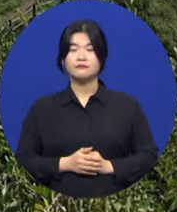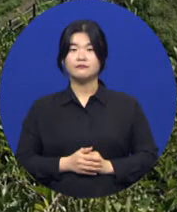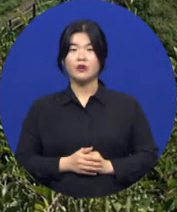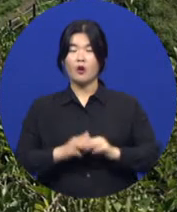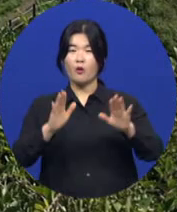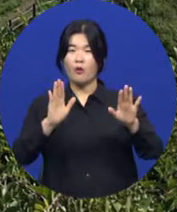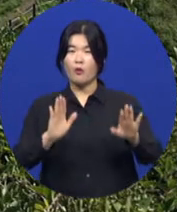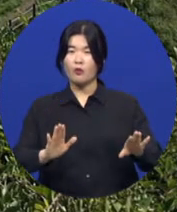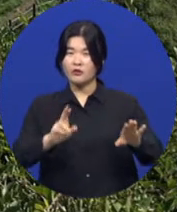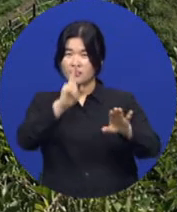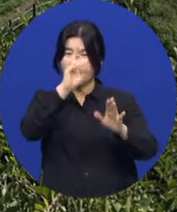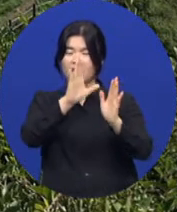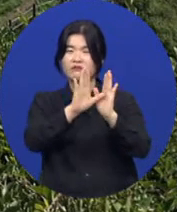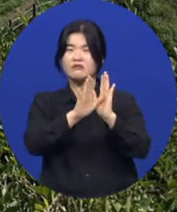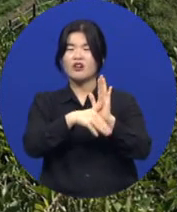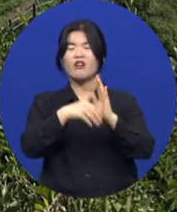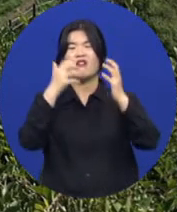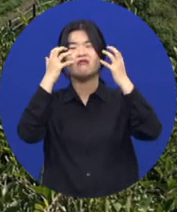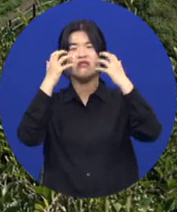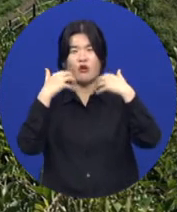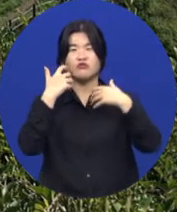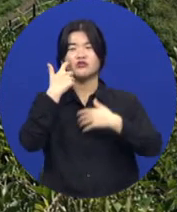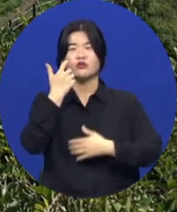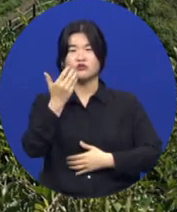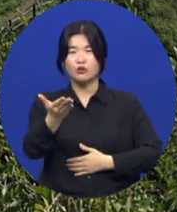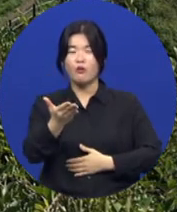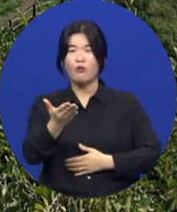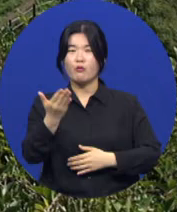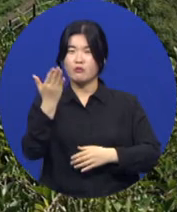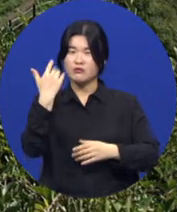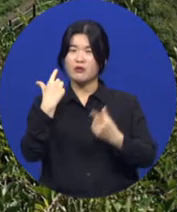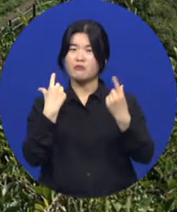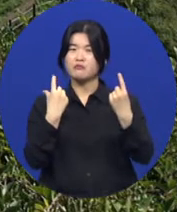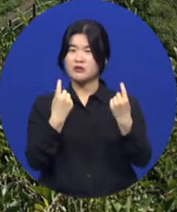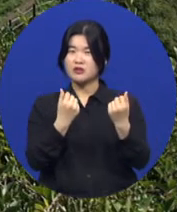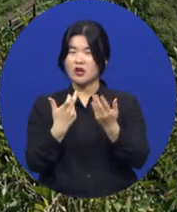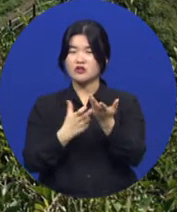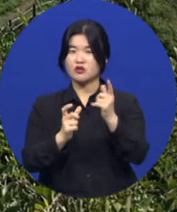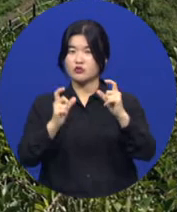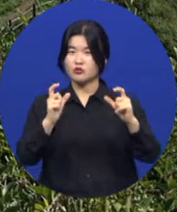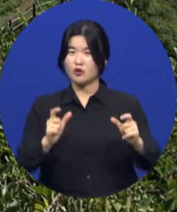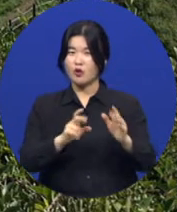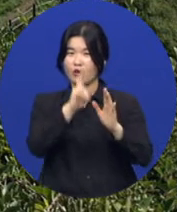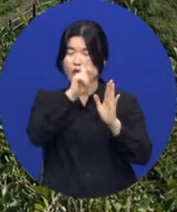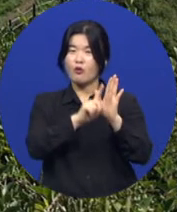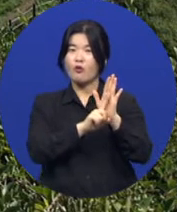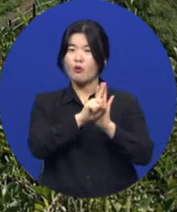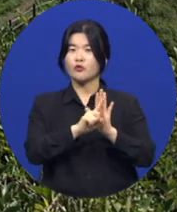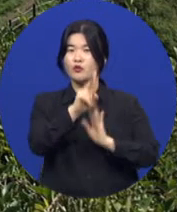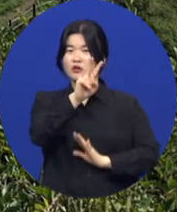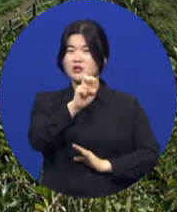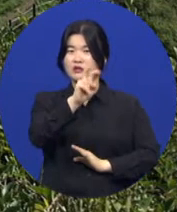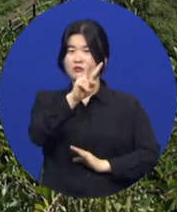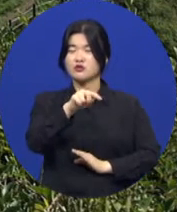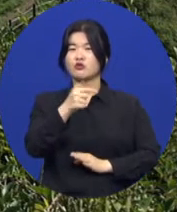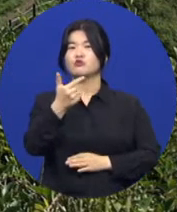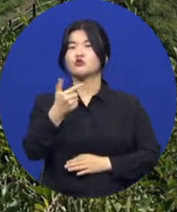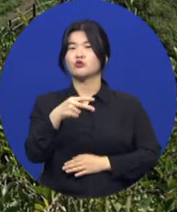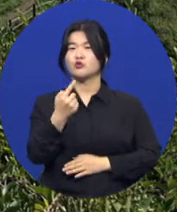오늘 낮에도 조금 더 오셨죠 예년 기온을 옷도 면서 제조시 의 한낮 기온이 26.2 도까지